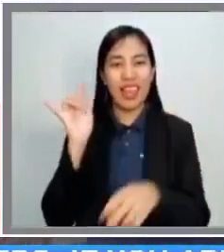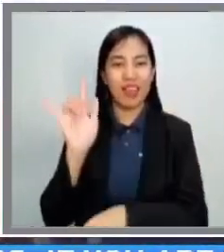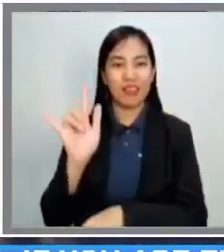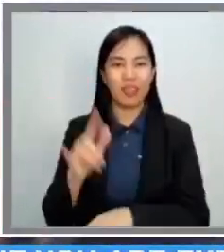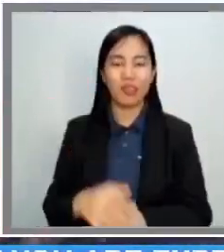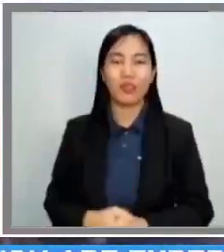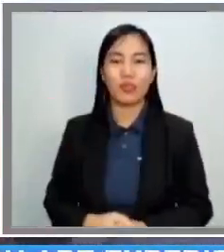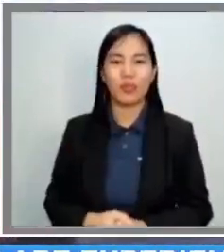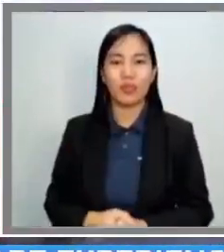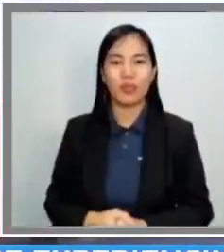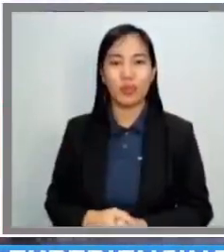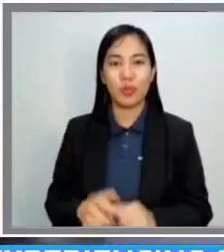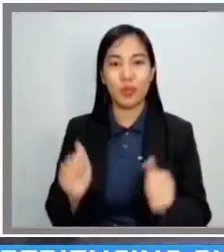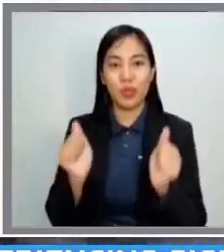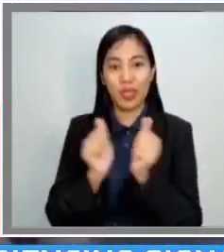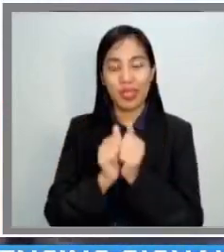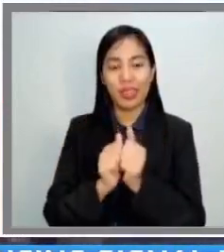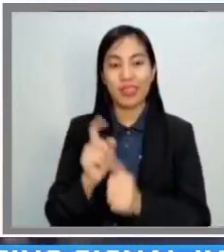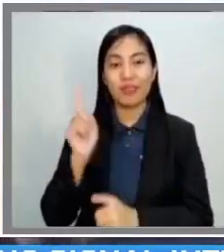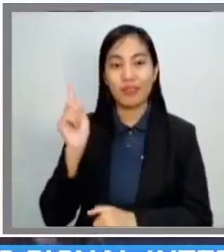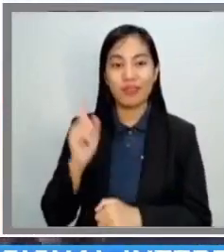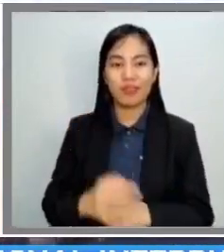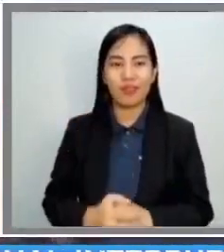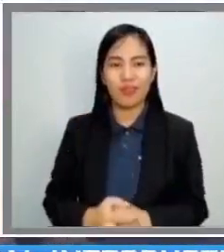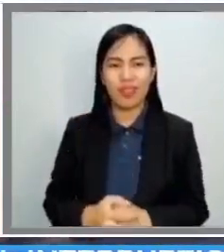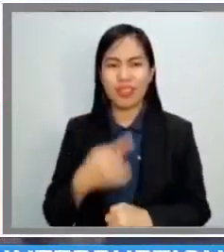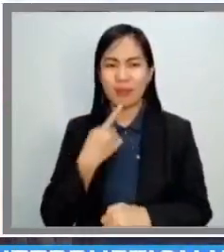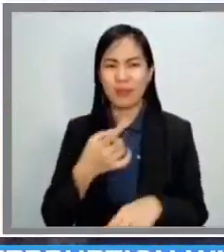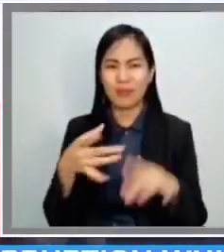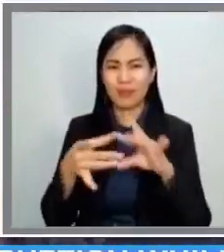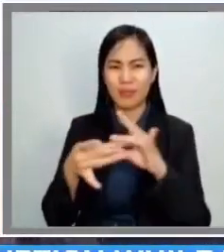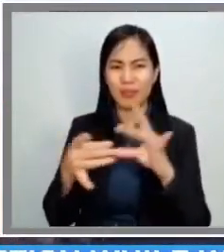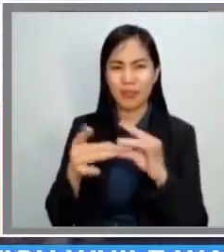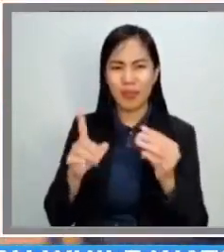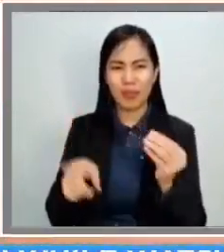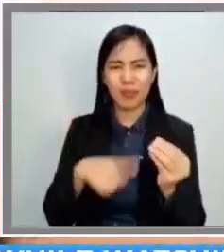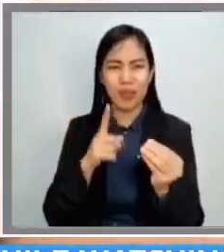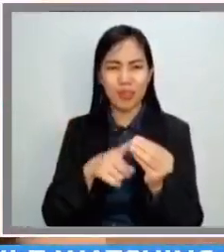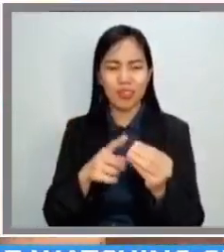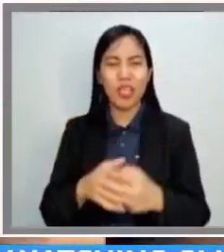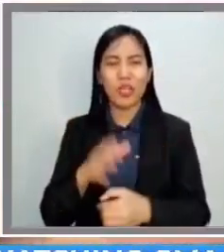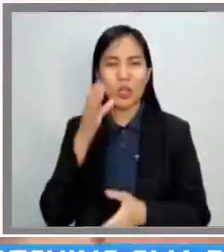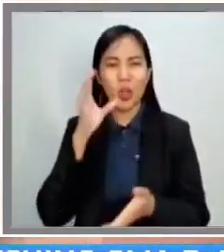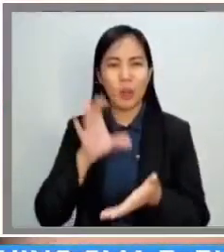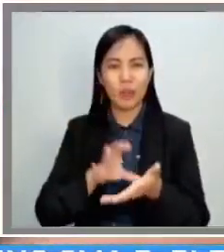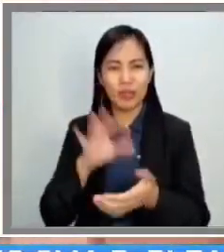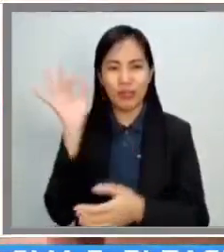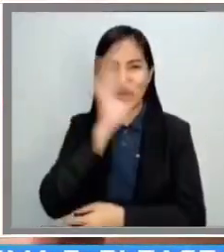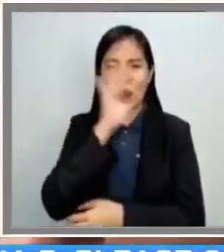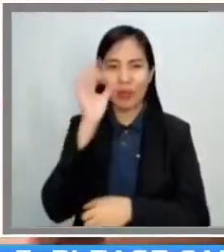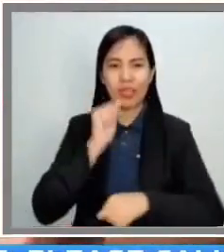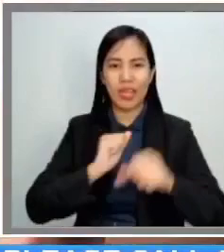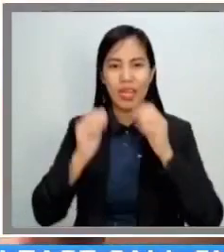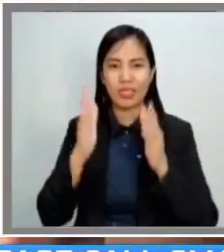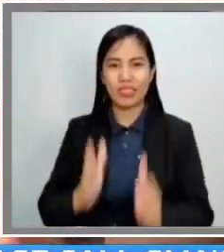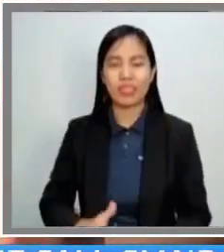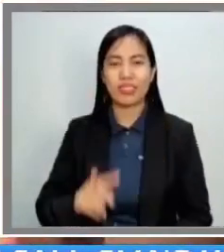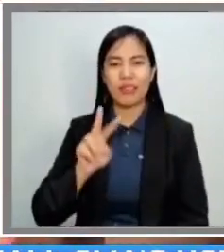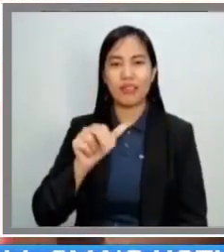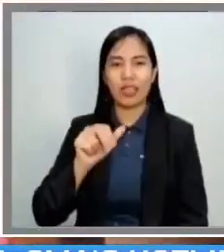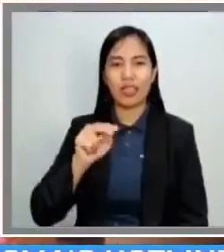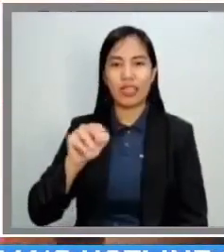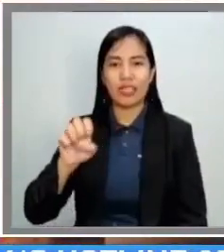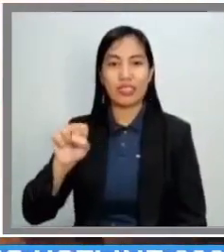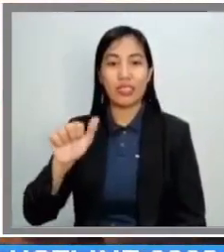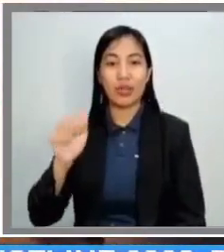akin si The Baddest tungkol sa usap-usapang komento niya sa film actress na si Vanessa Hudgens. Si Vanessa kasi ang kasalukuyang